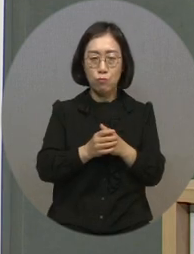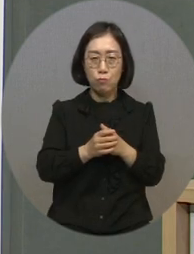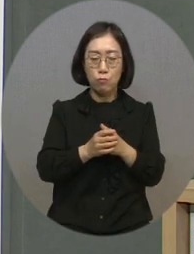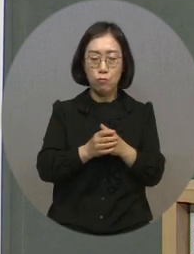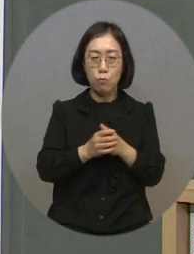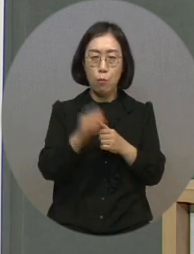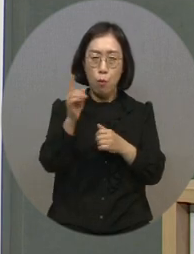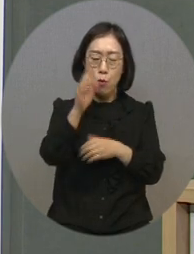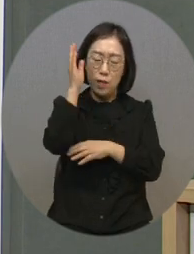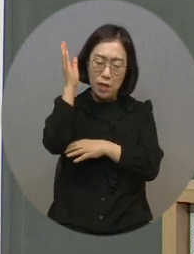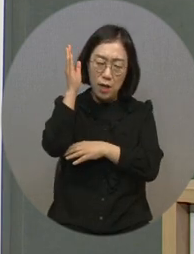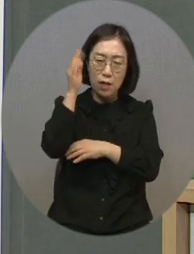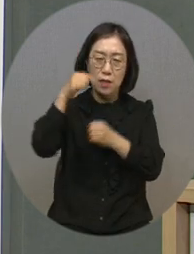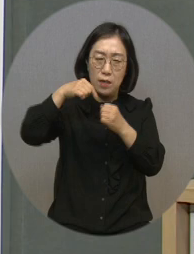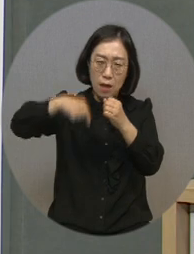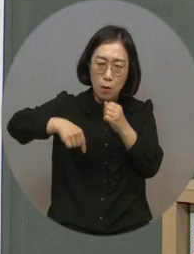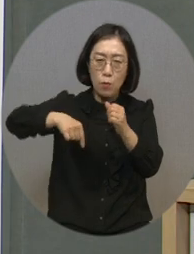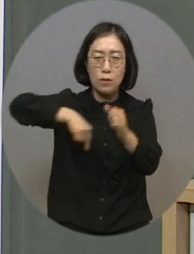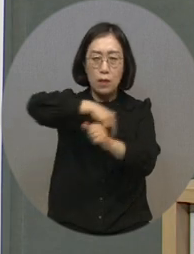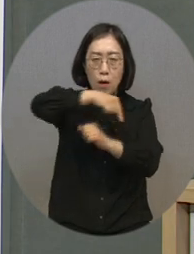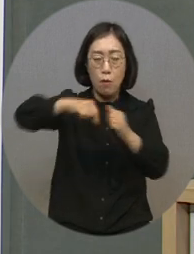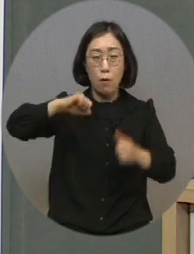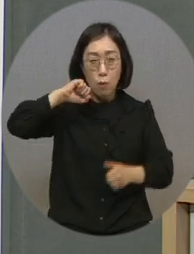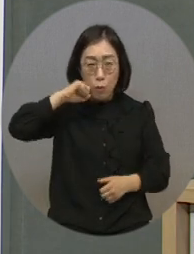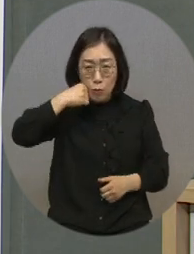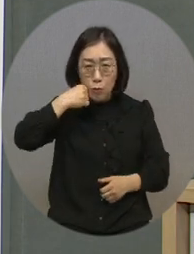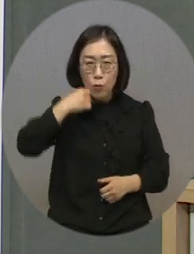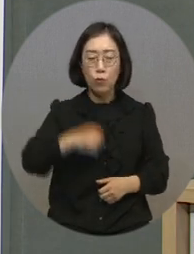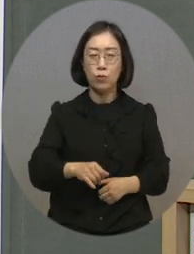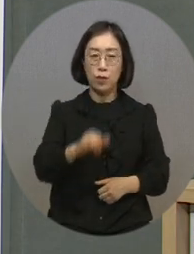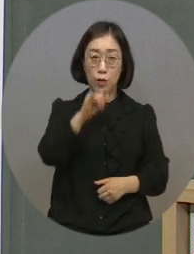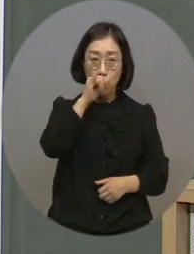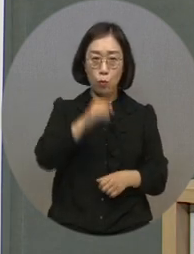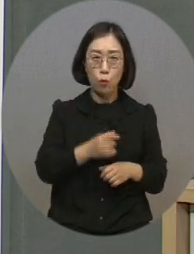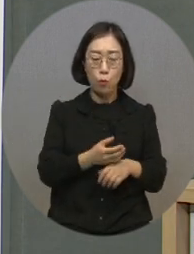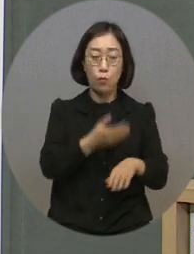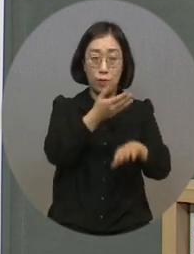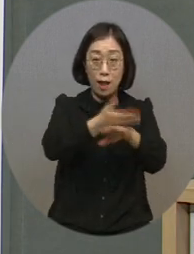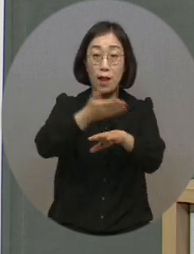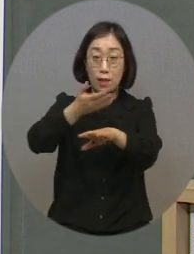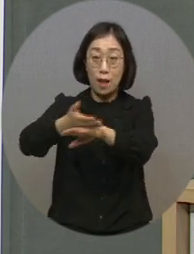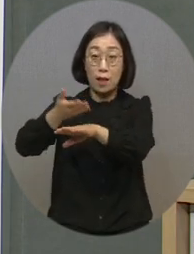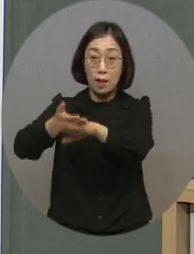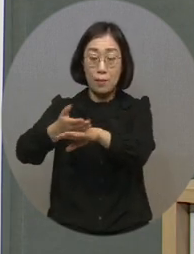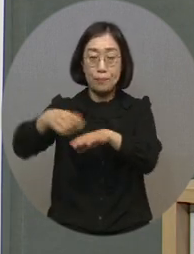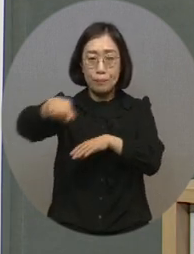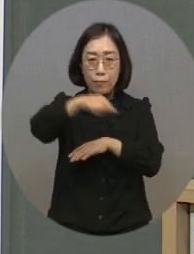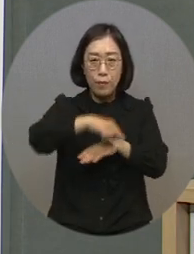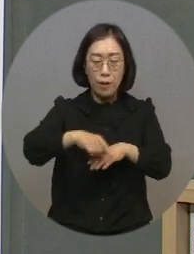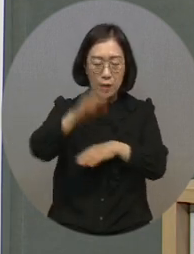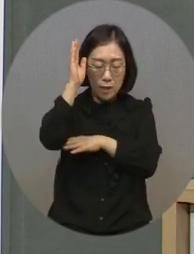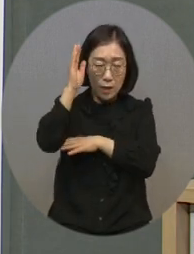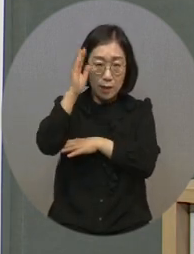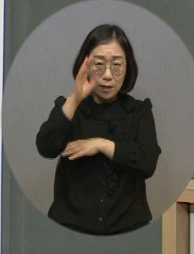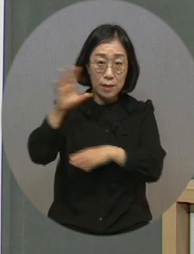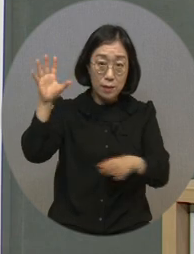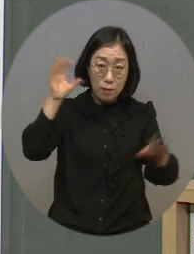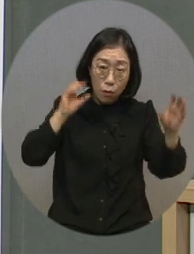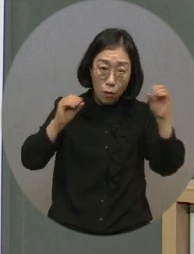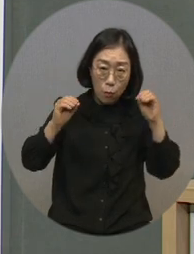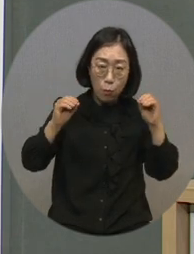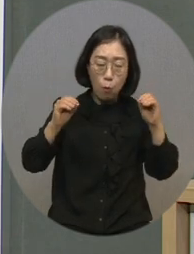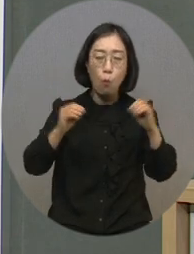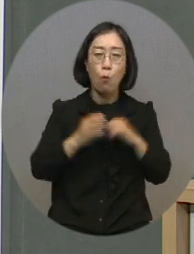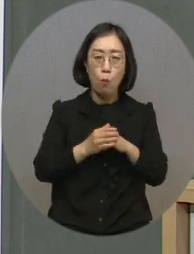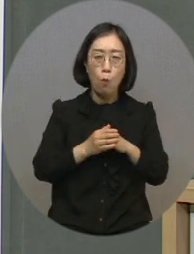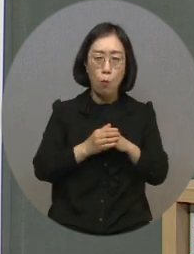있고 곡절이 많은 분도 있고 그 많은 곡절 사연들을 들어보면 여러 가지